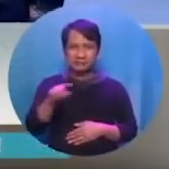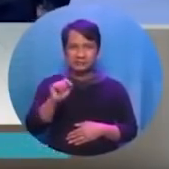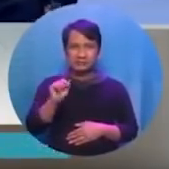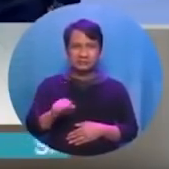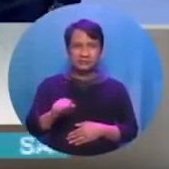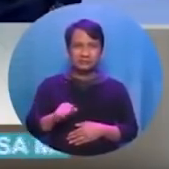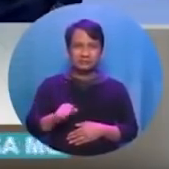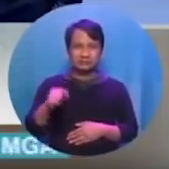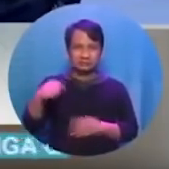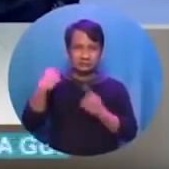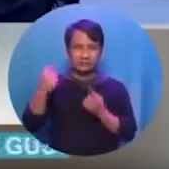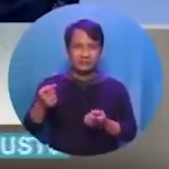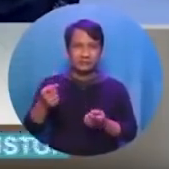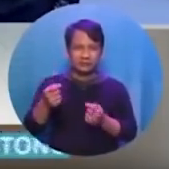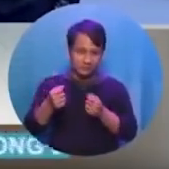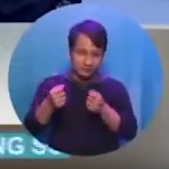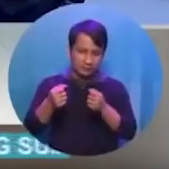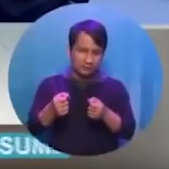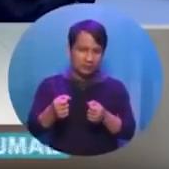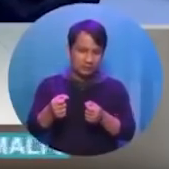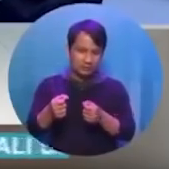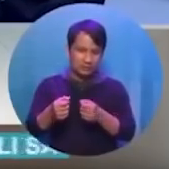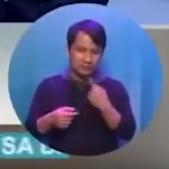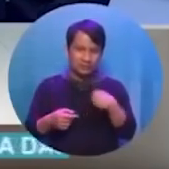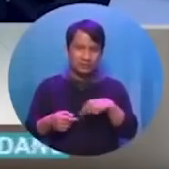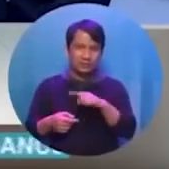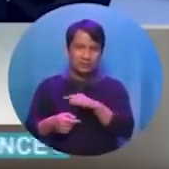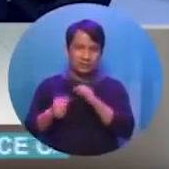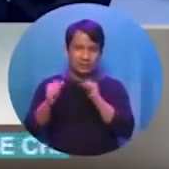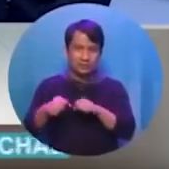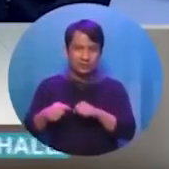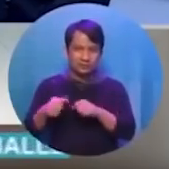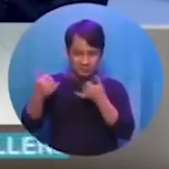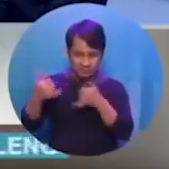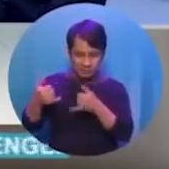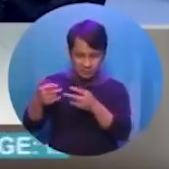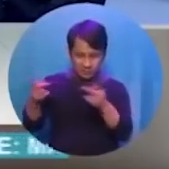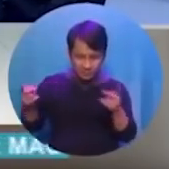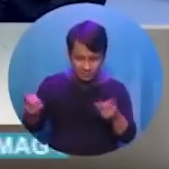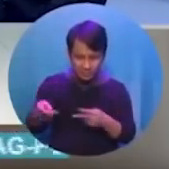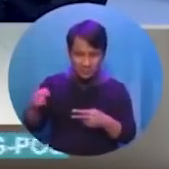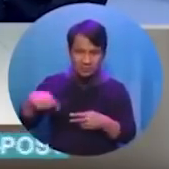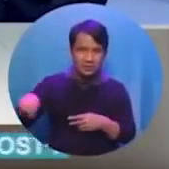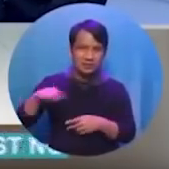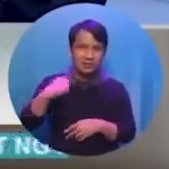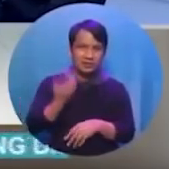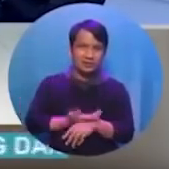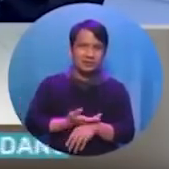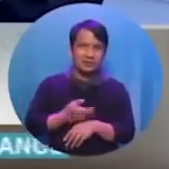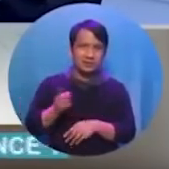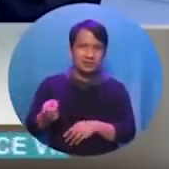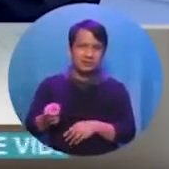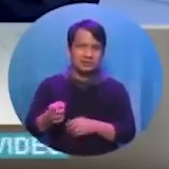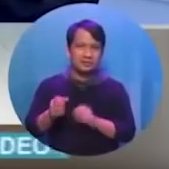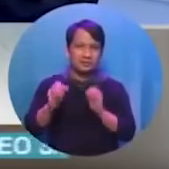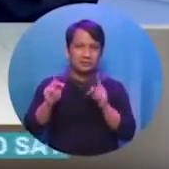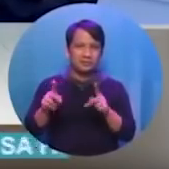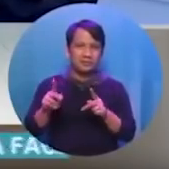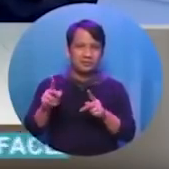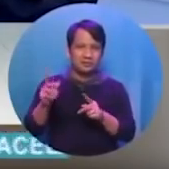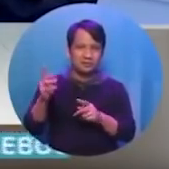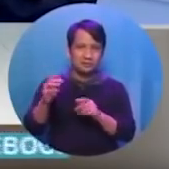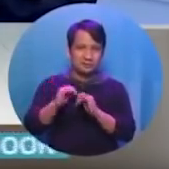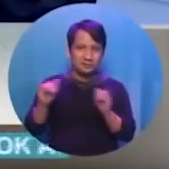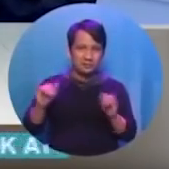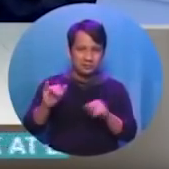Tapos, mga dito po yung street po namin. Okay. Dito po yung playground ng mga anak namin. Oh. Parang dito po yung